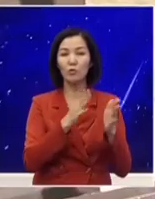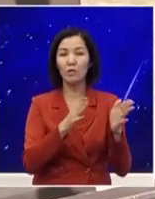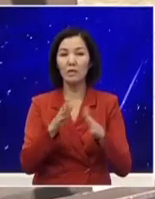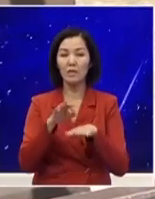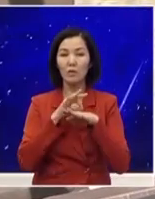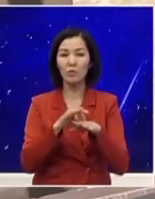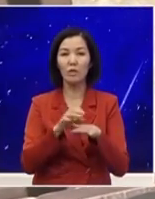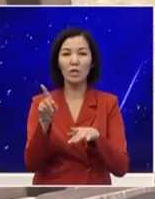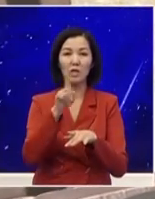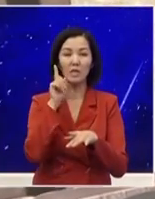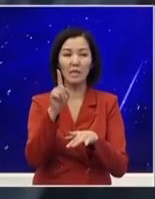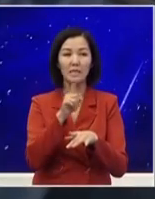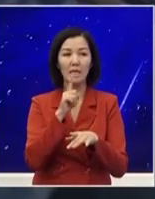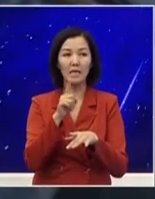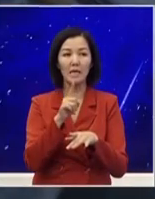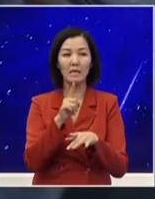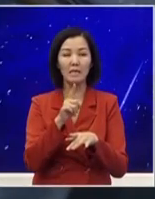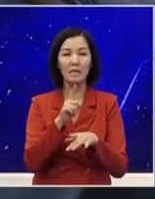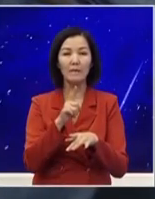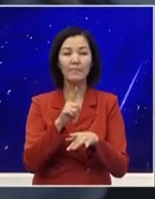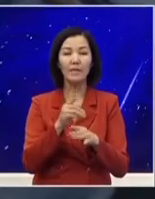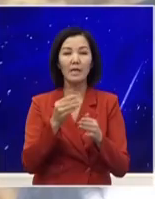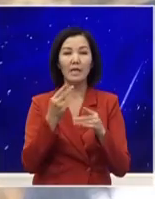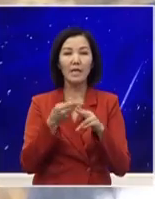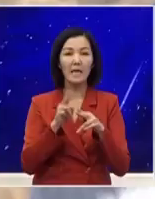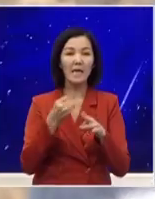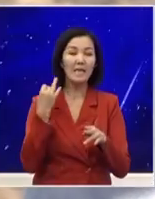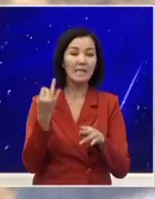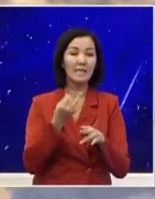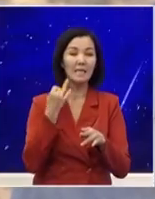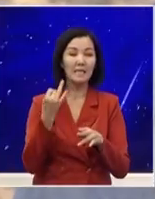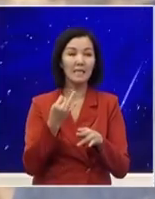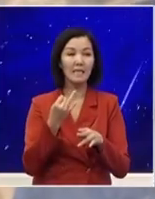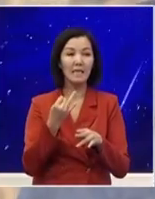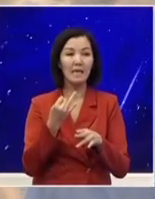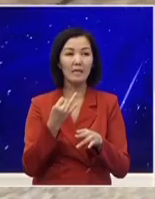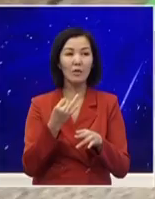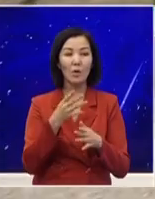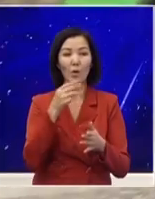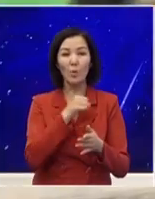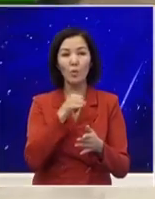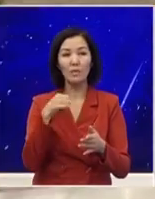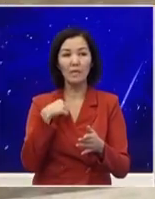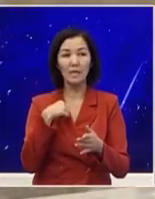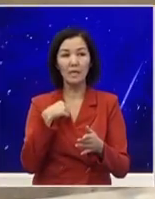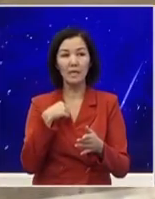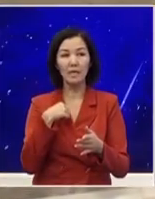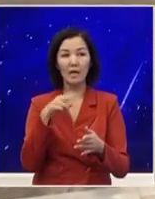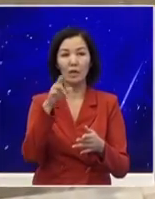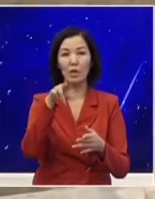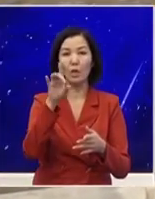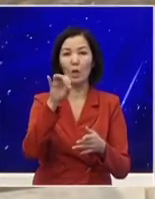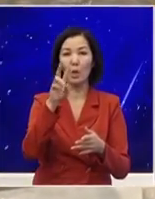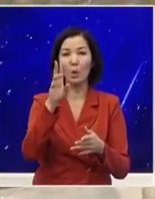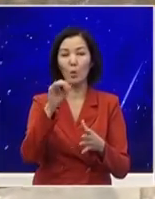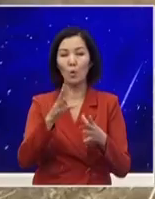өрбіді. Жас әуесқойлар, әуесқойлар және кәсібилер. Ең қызықтысы кәсіби шабандоздардың арнайы айналмалы кедергілерден, яғни мына